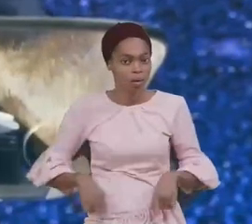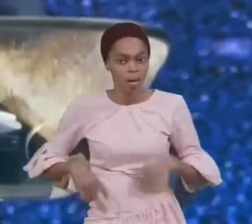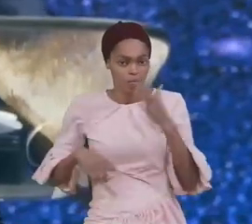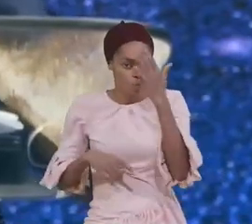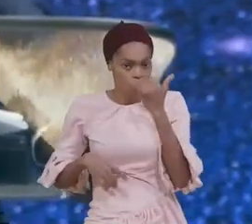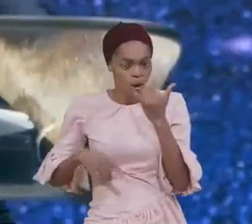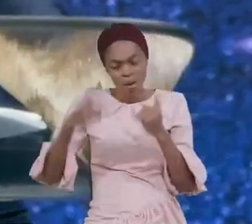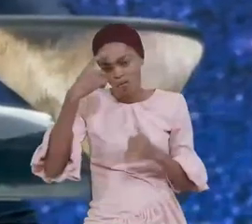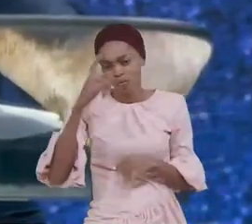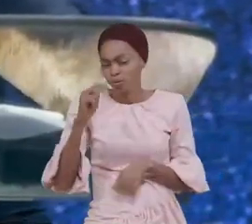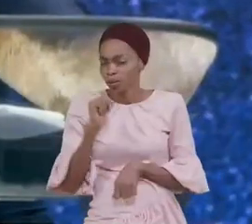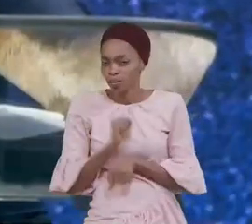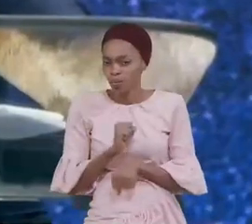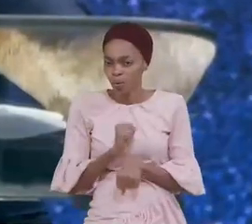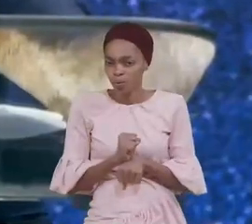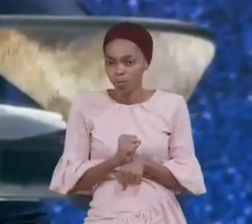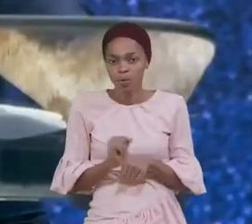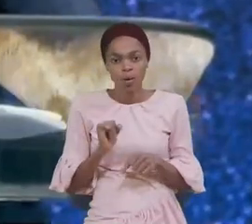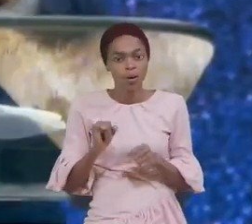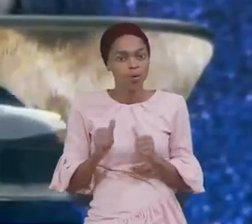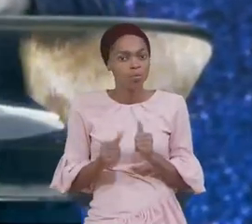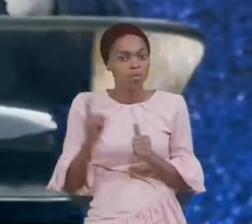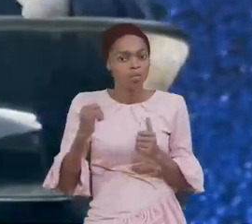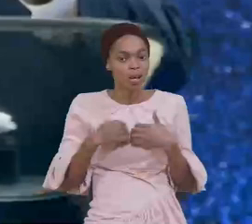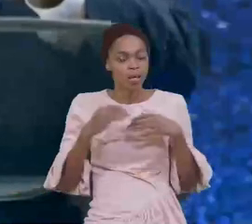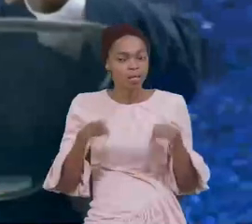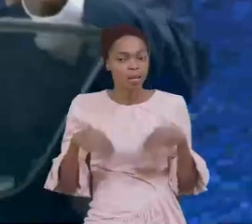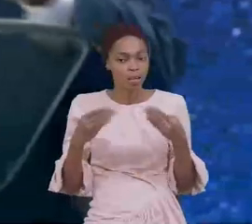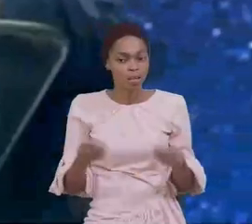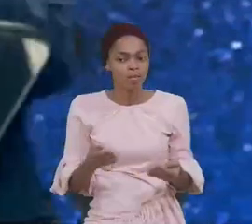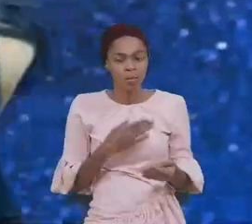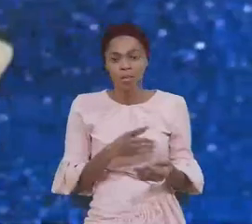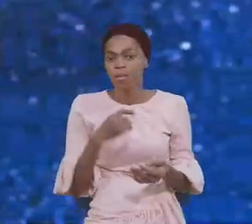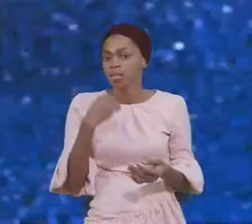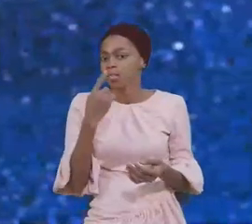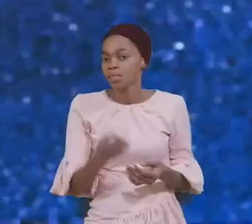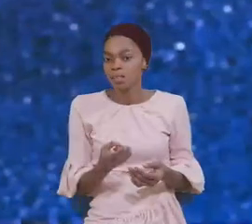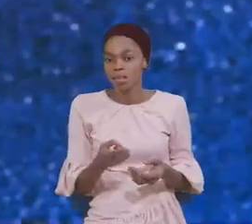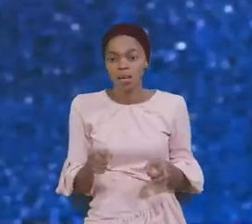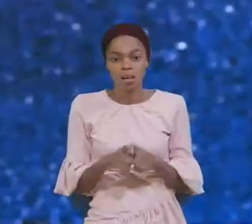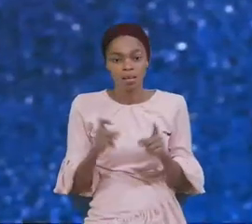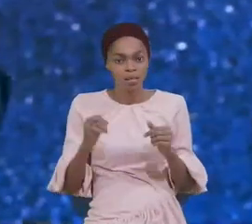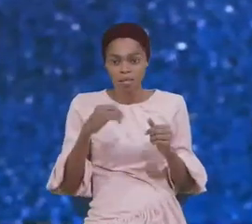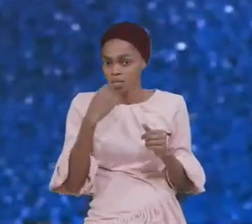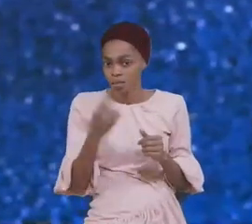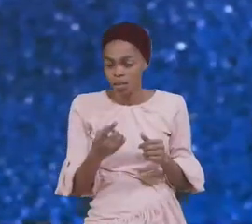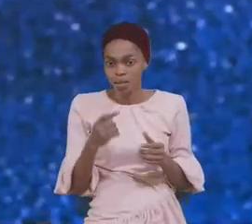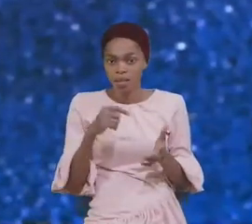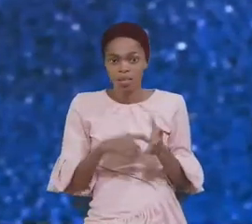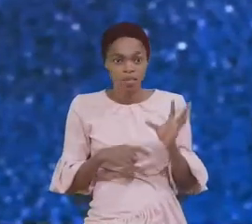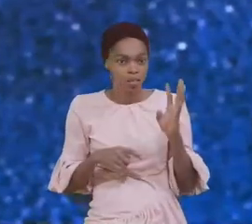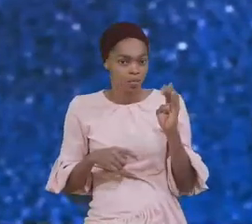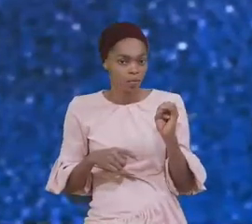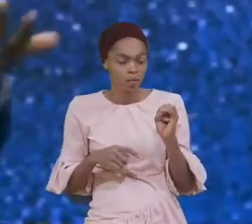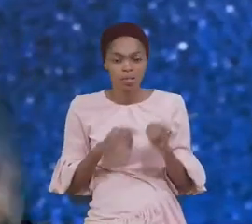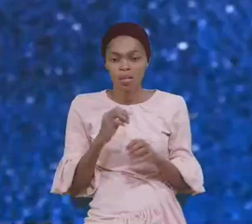Pourquoi? Pour le devoir qu'il a donné. Maintenant, voici l'Éternel m'a fait vivre, comme il a dit. Il y